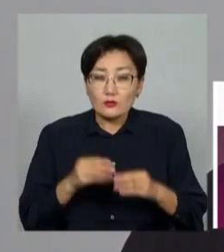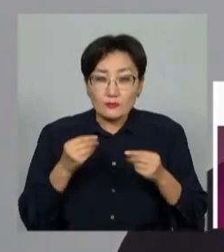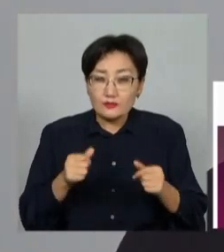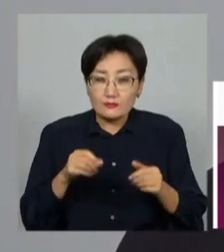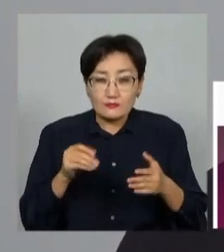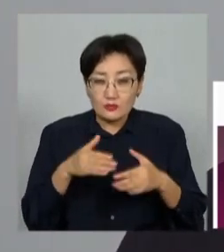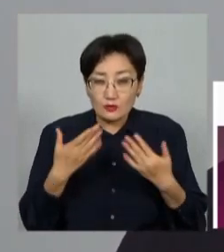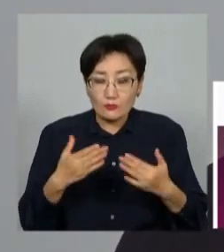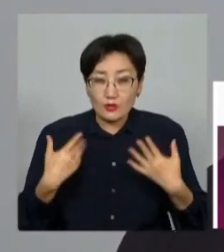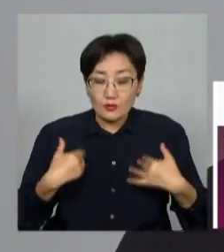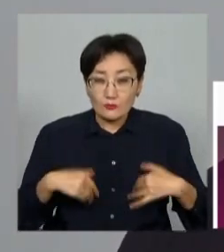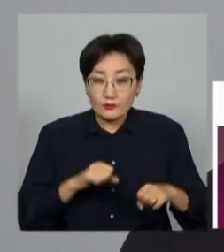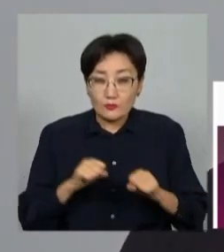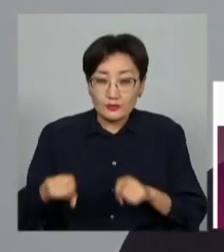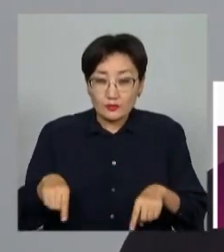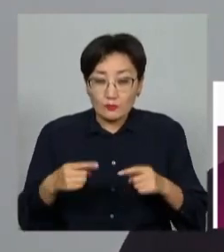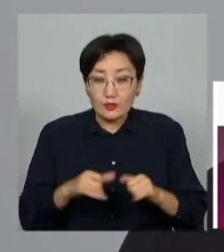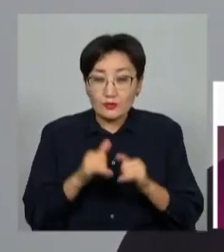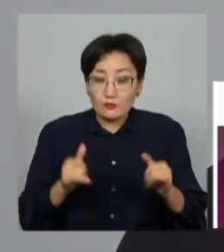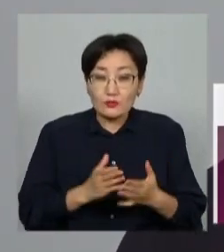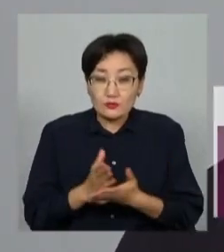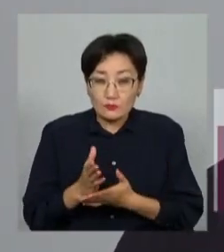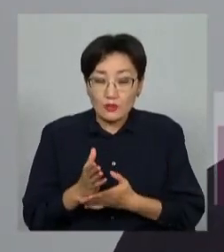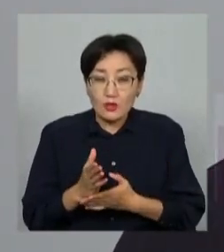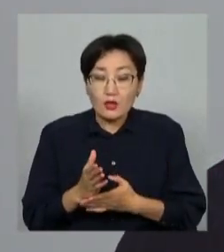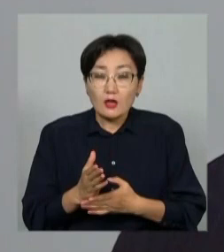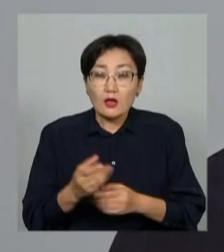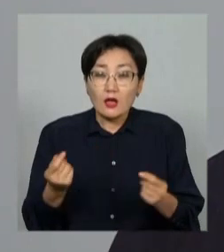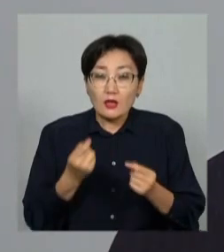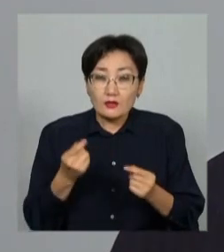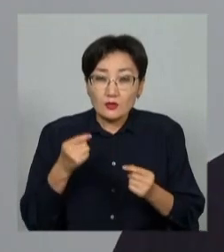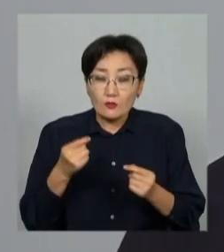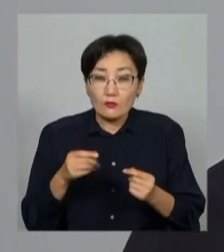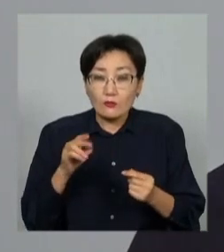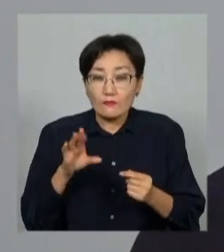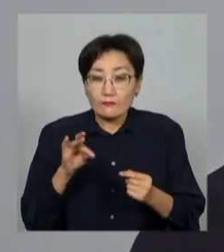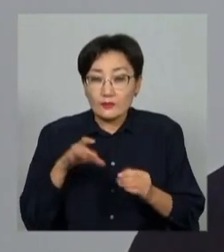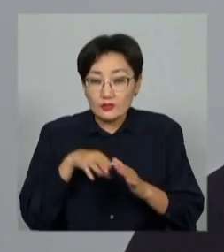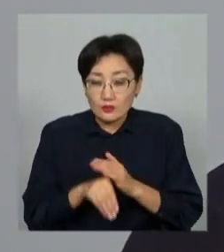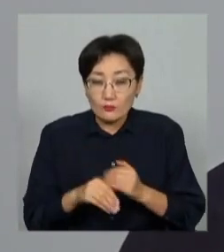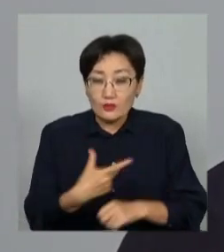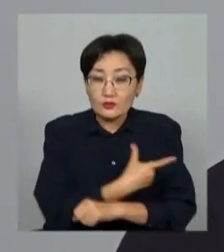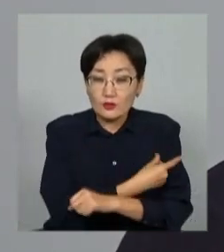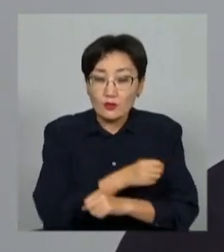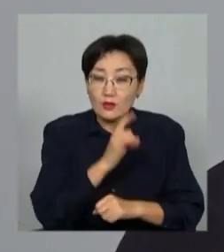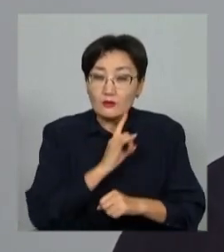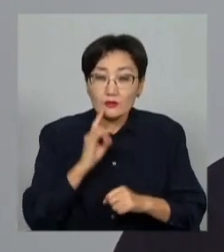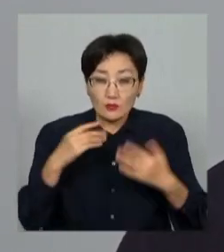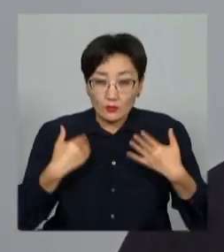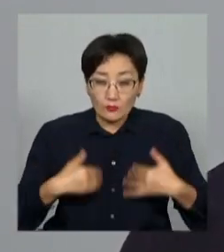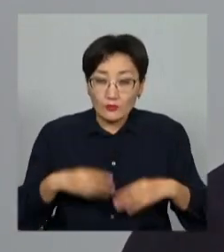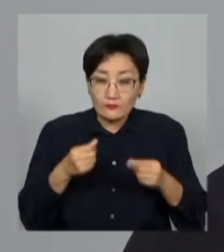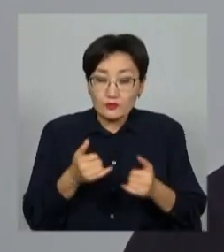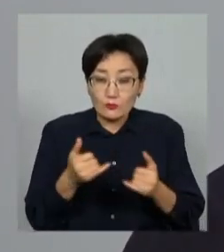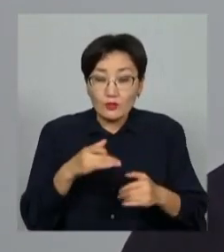тіркелмеген. Ол иммунитетті қалыптастырып, дамытуға бағытталған ағуыздың аз мөлшерінен тұрады. Әлем ғалымдары екпенің әйел ағзасына әсерін анықтау